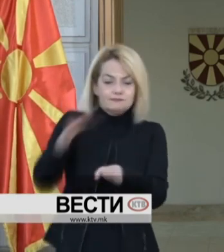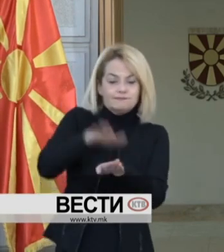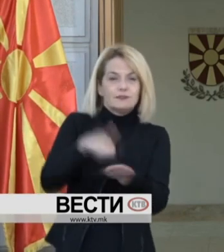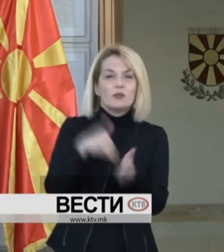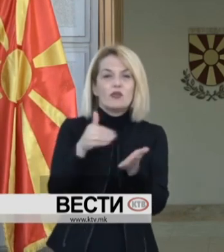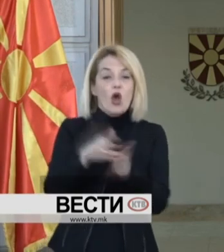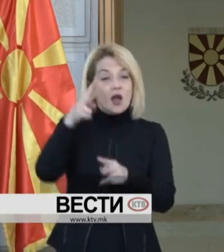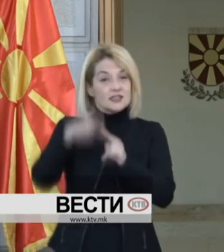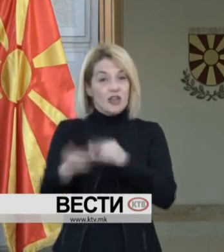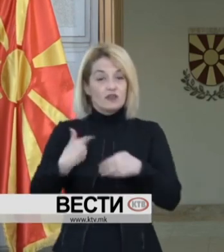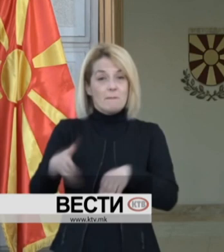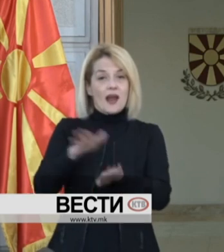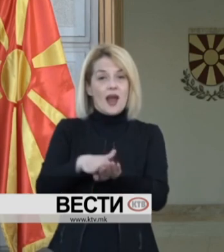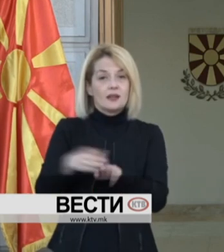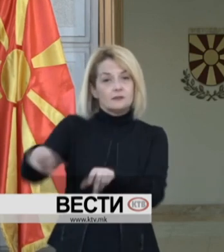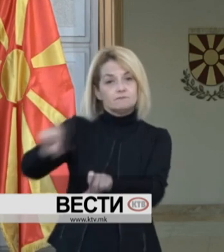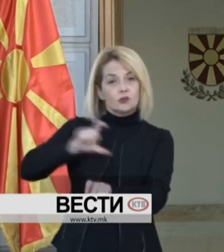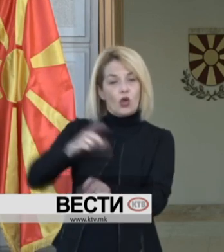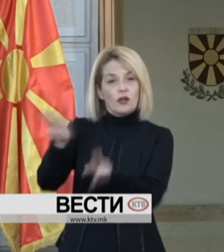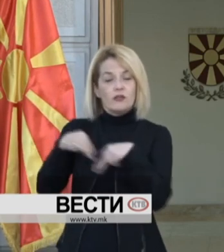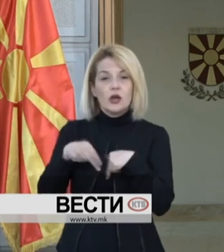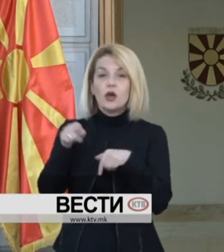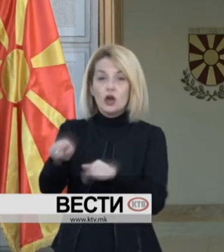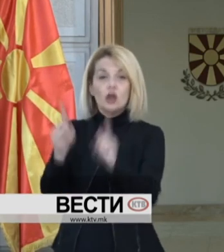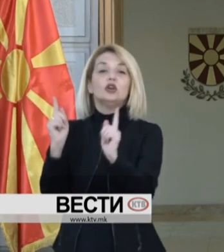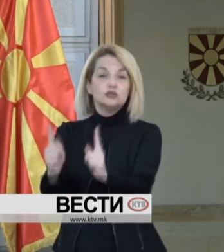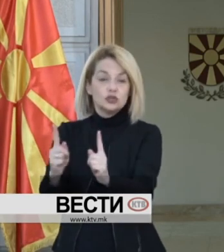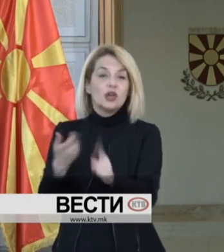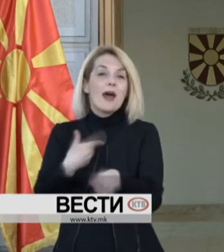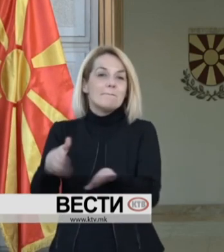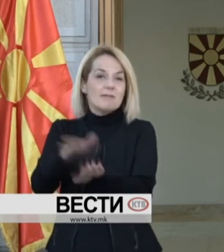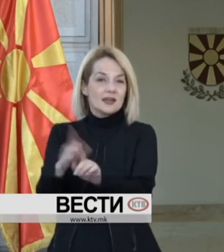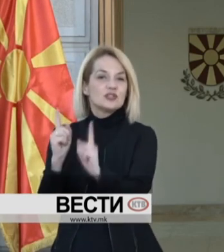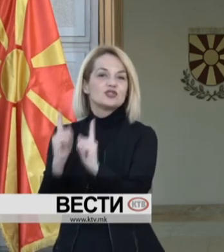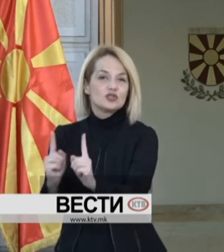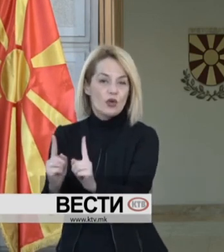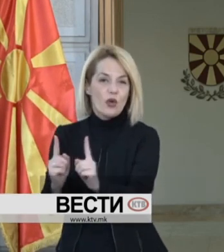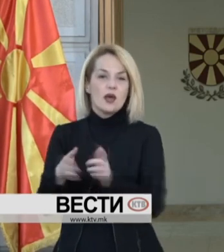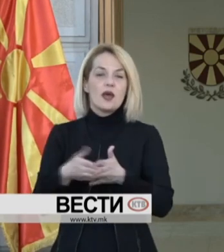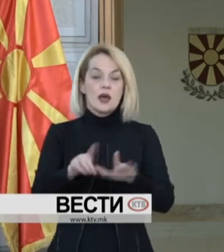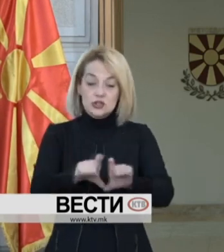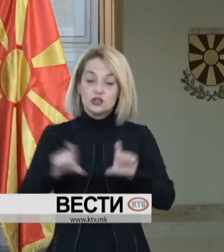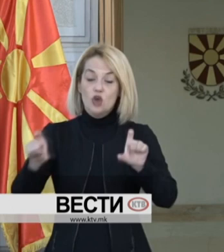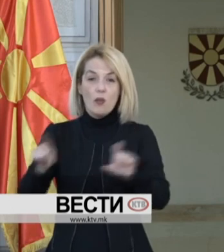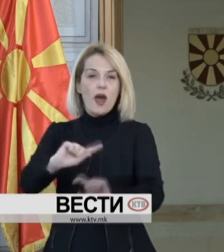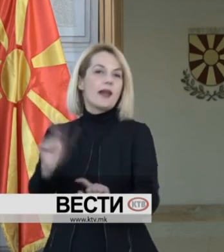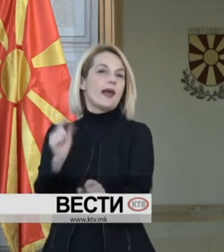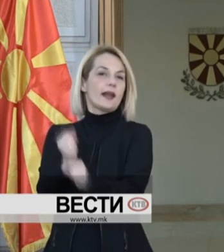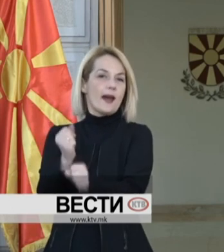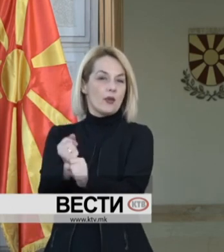по завршување на мандатот, што значи дека тие се се уште со валиден мандат, а собранието сепак не